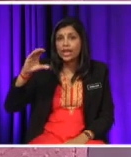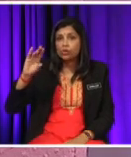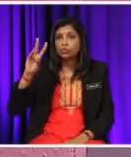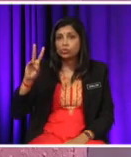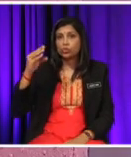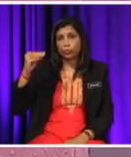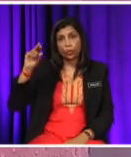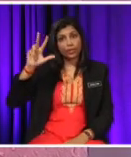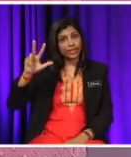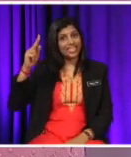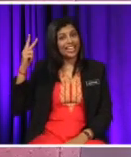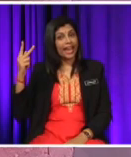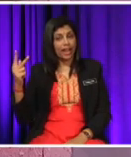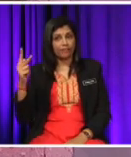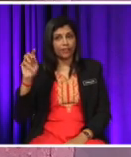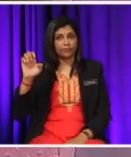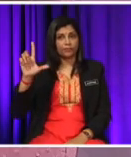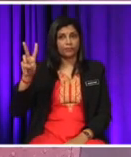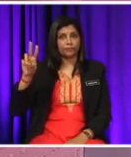sampai ujung